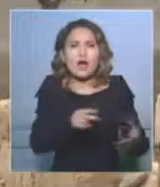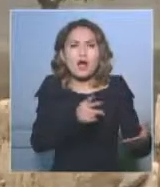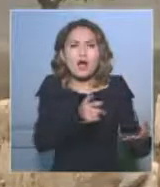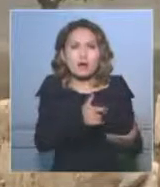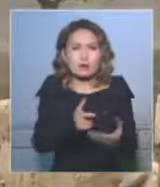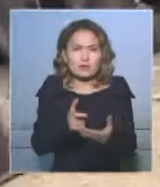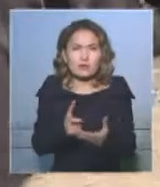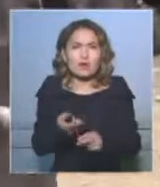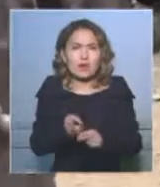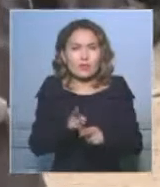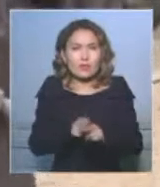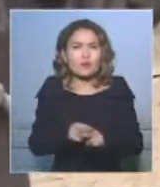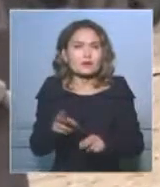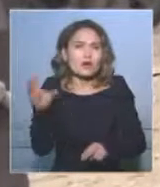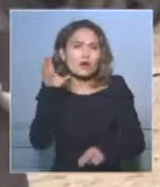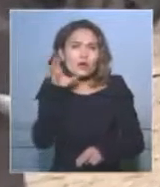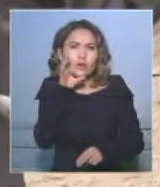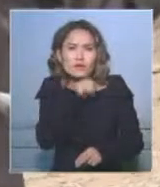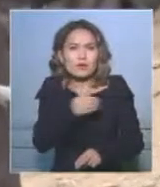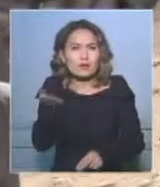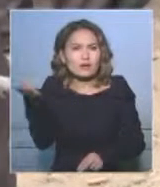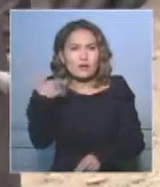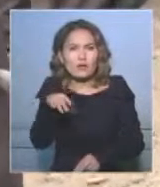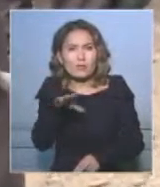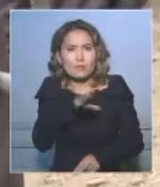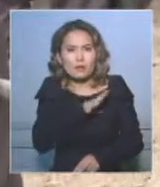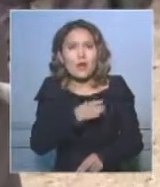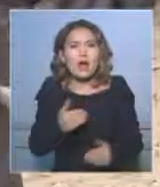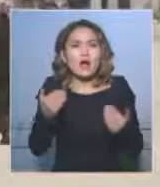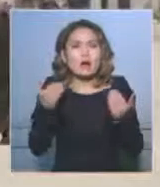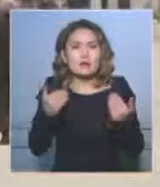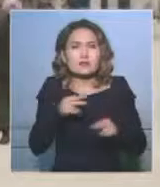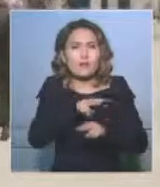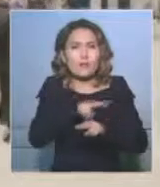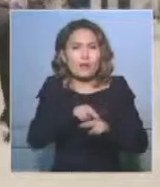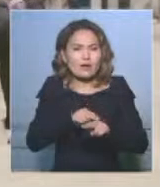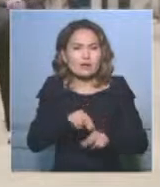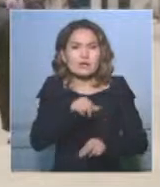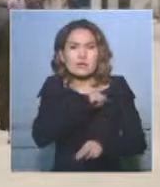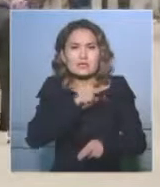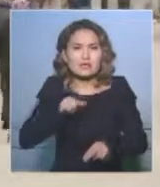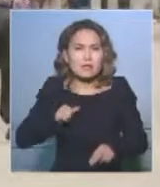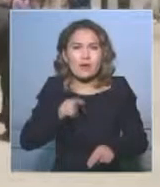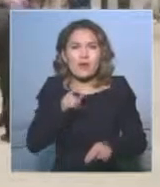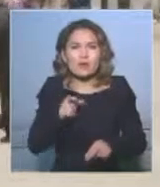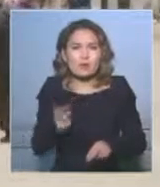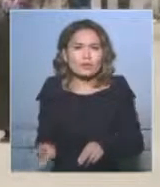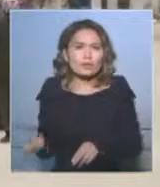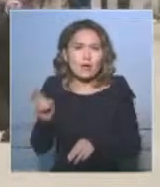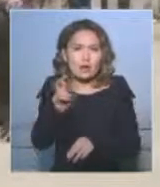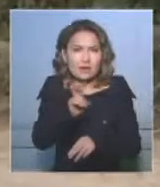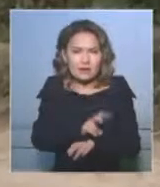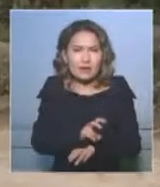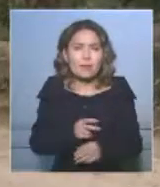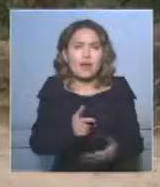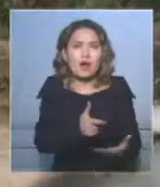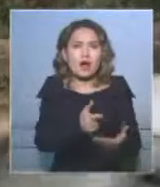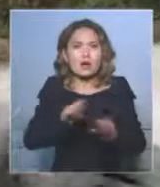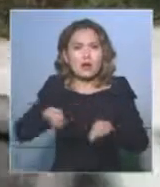тапаншасы мен гранаталар ұрланған және тартып алынған болатын. Қару өткізгендерге қаржылай сыйақы да ұсынылды, алайда